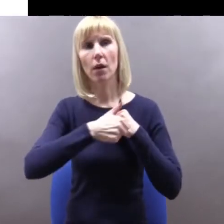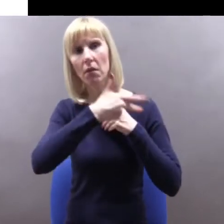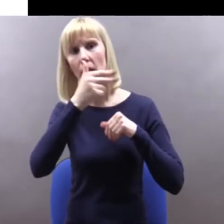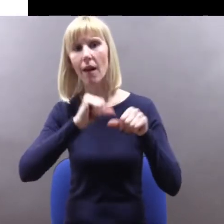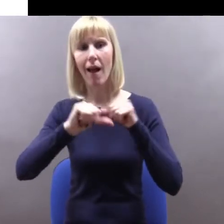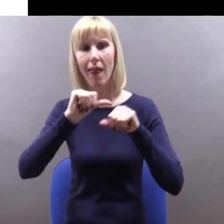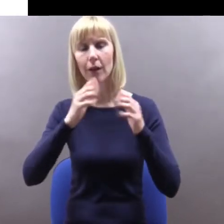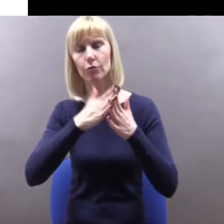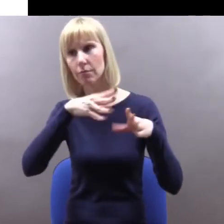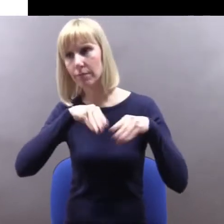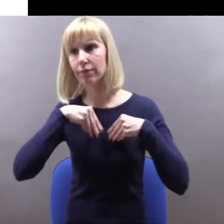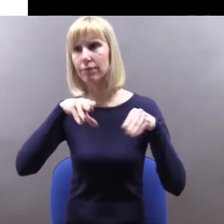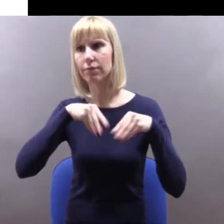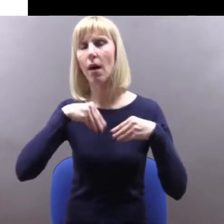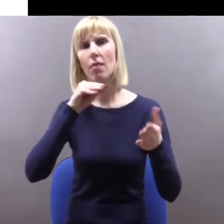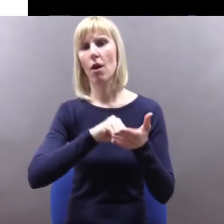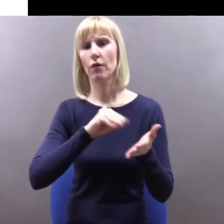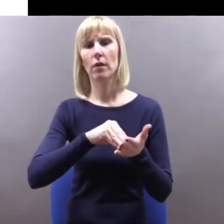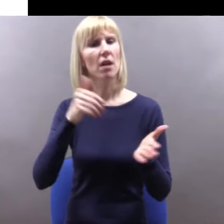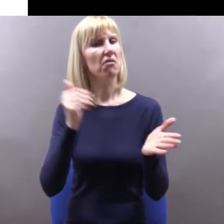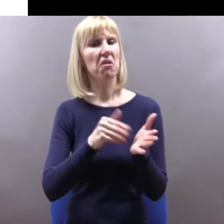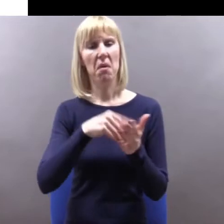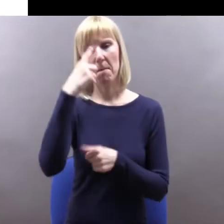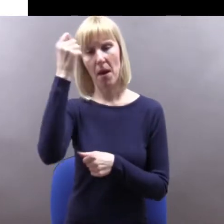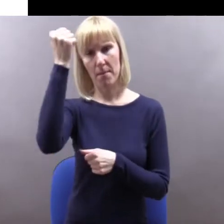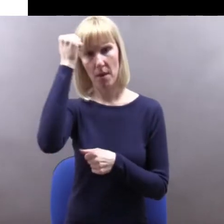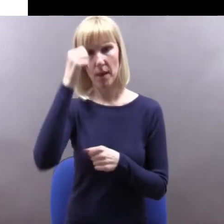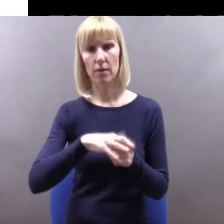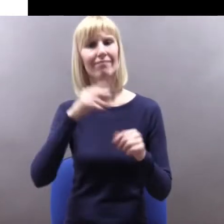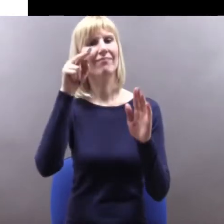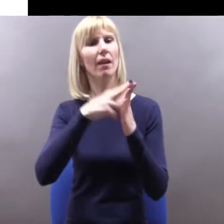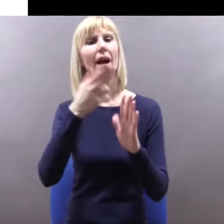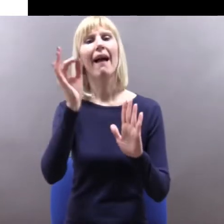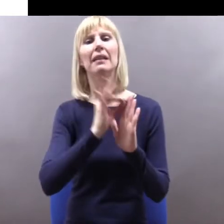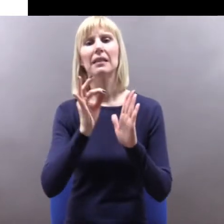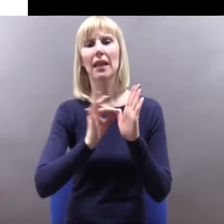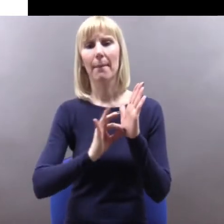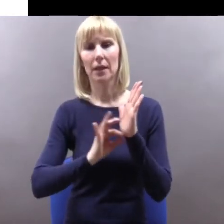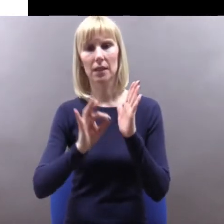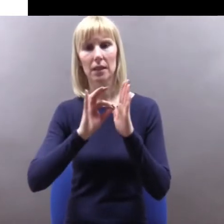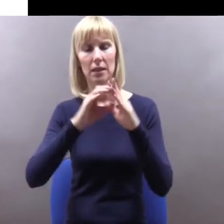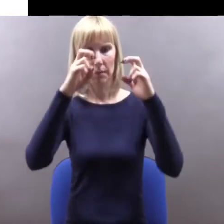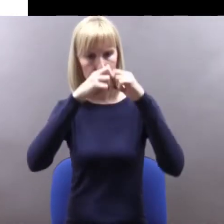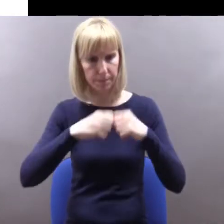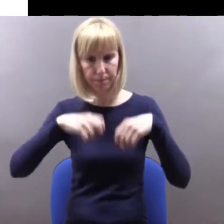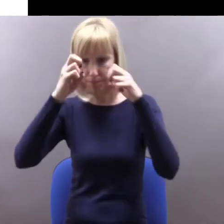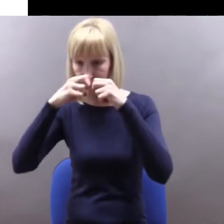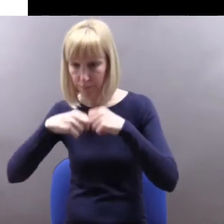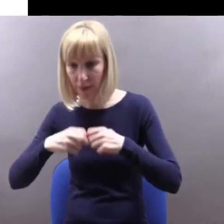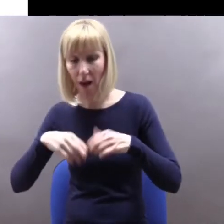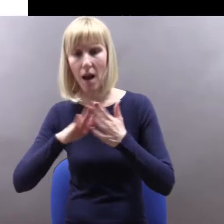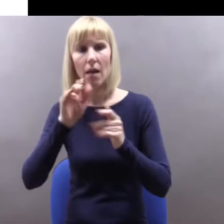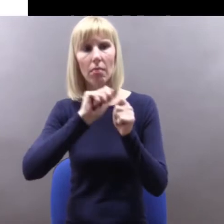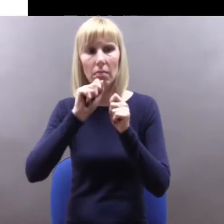rozwiązania, te technologie. Druga rzecz to regularnie sprawdzać, czy działa. Żeby nie było takiej sytuacji, że